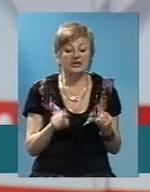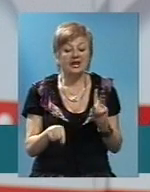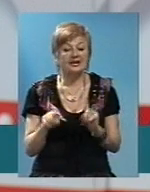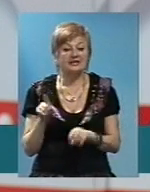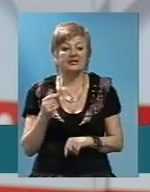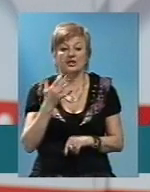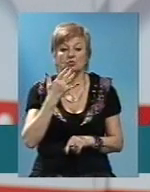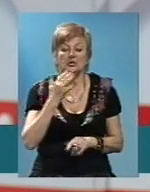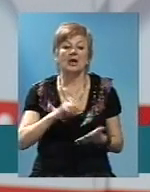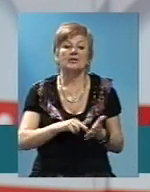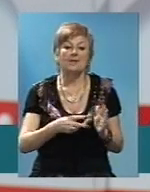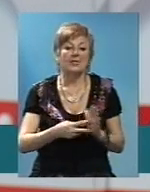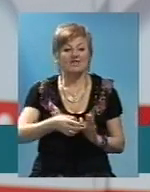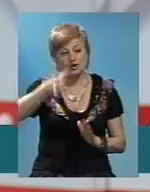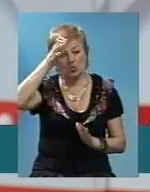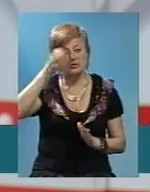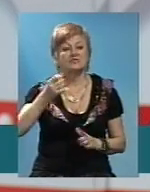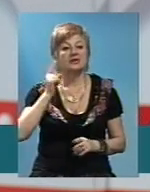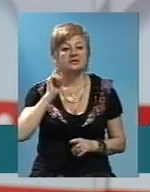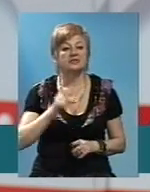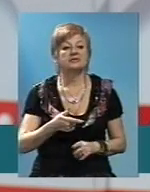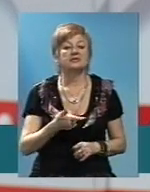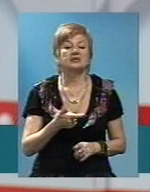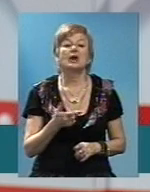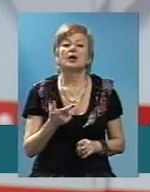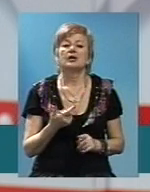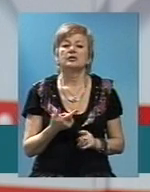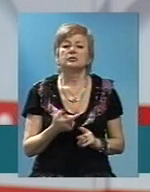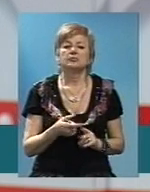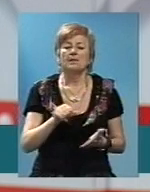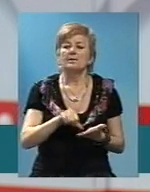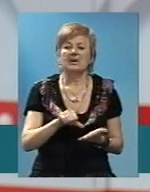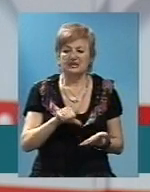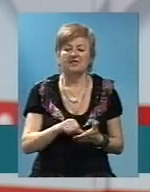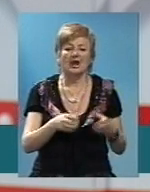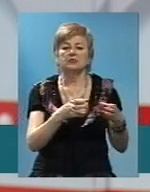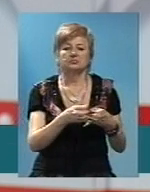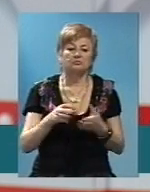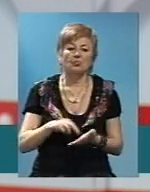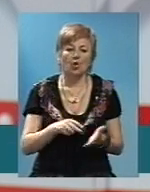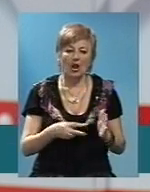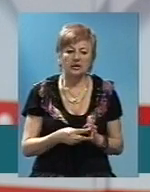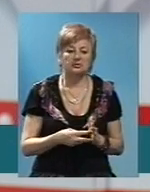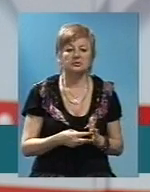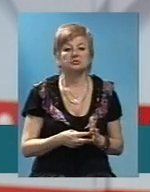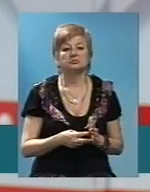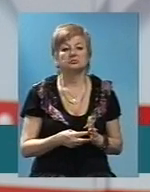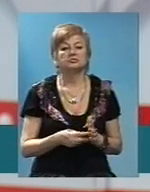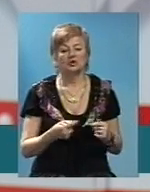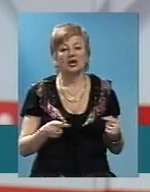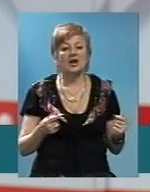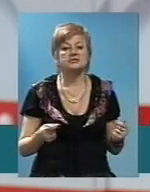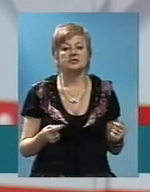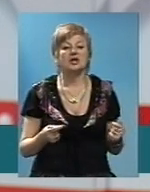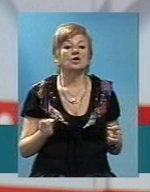національних проєктів освітніх, наприклад, я знаю той же проєкт «Агенти змін діти», який я також представляю, там, або інші освітні проєкти,